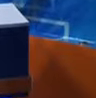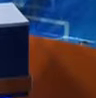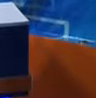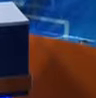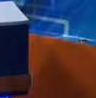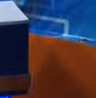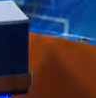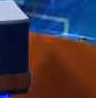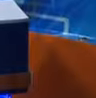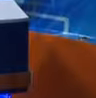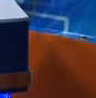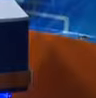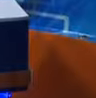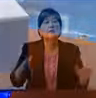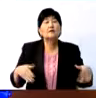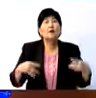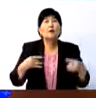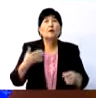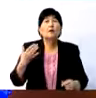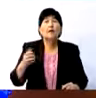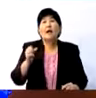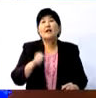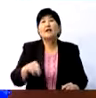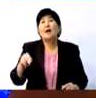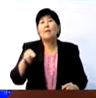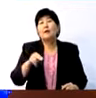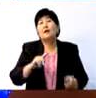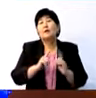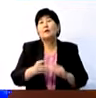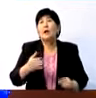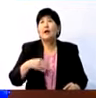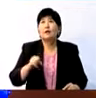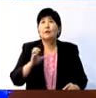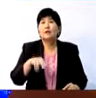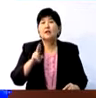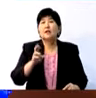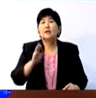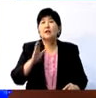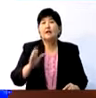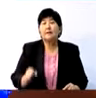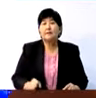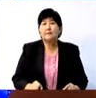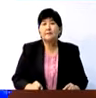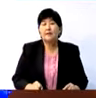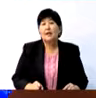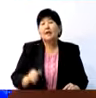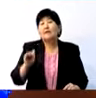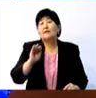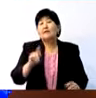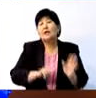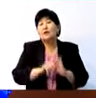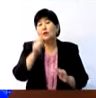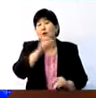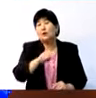эфире новости телеканала «Кызылорда». Здравствуйте. В студии с вами я, Лина Параджан. Сурдопереводчик Айтгүл Садыкова. С февраля текущего